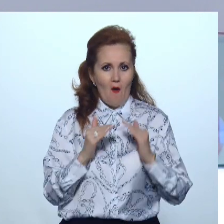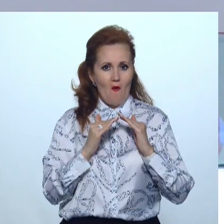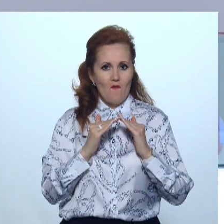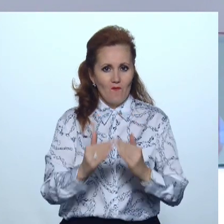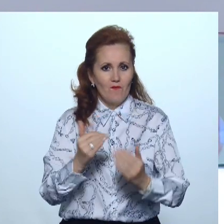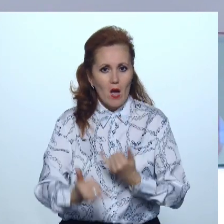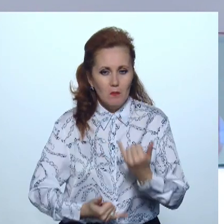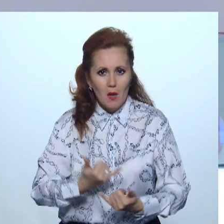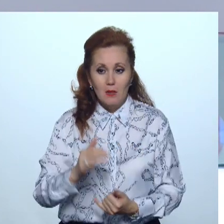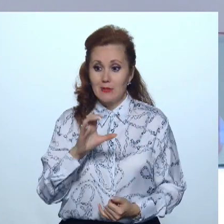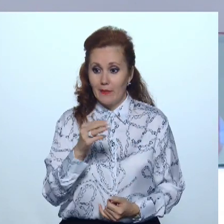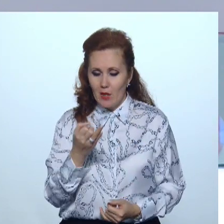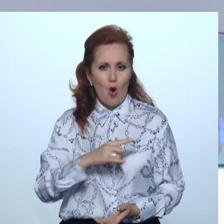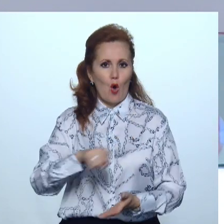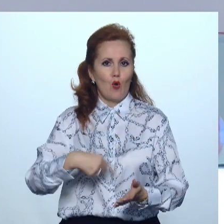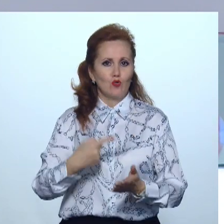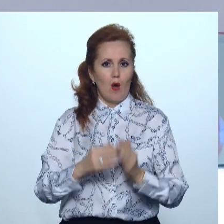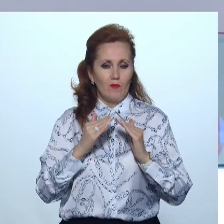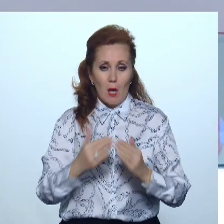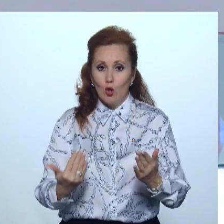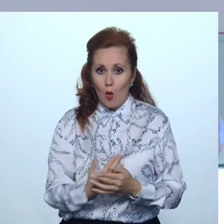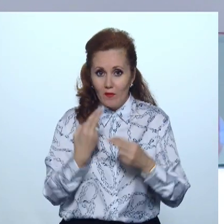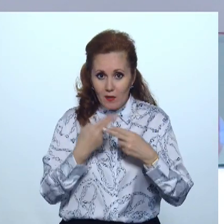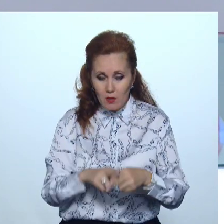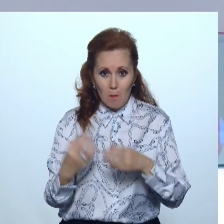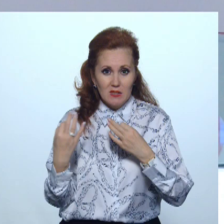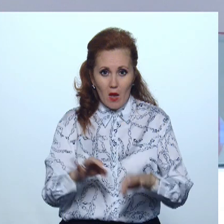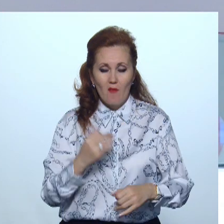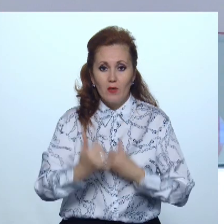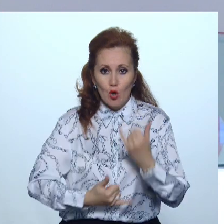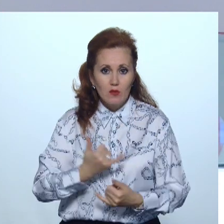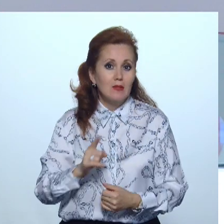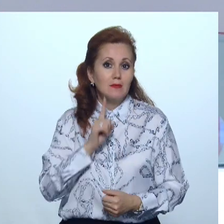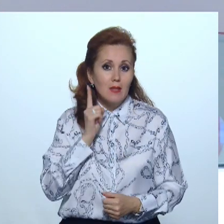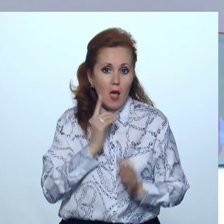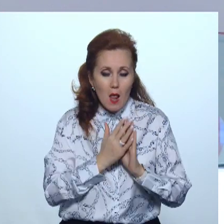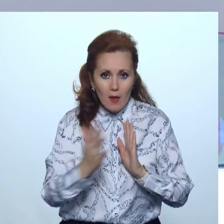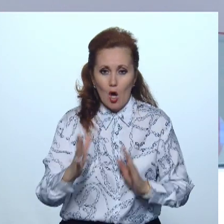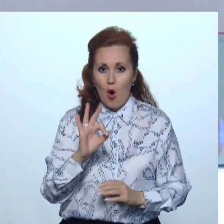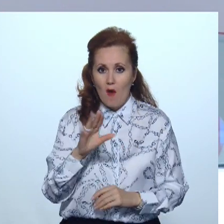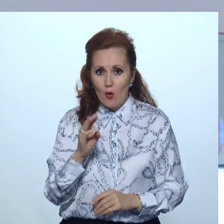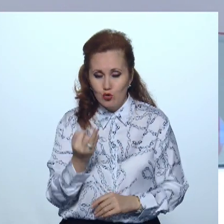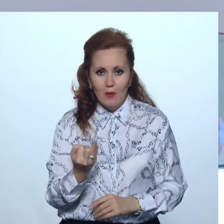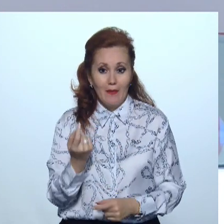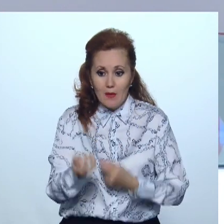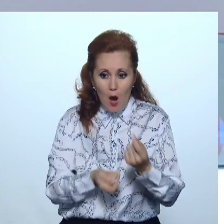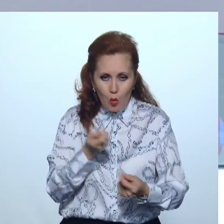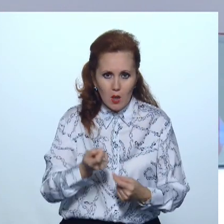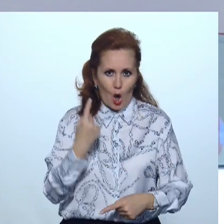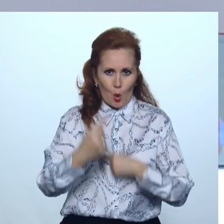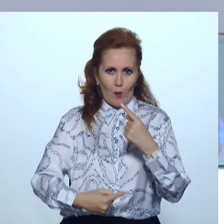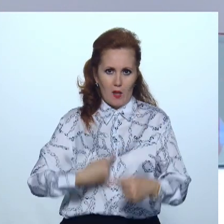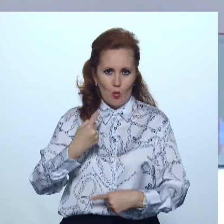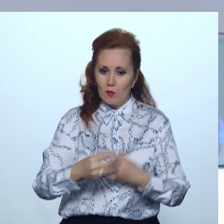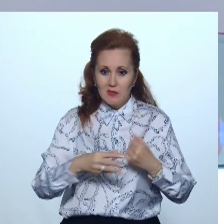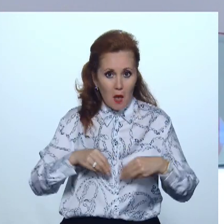городские. Это слово здесь главное. Новая технология позволяет выращивать зелень и даже овощи или ягоды круглый год. И для этого не нужны ни грядки, ни